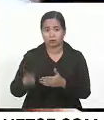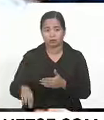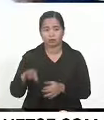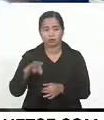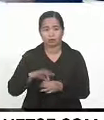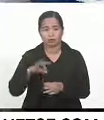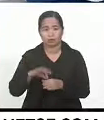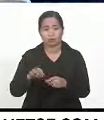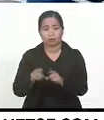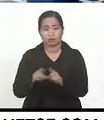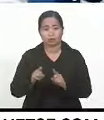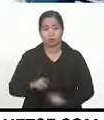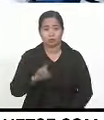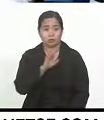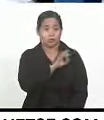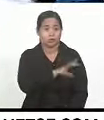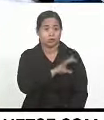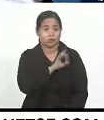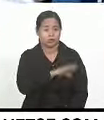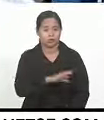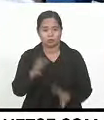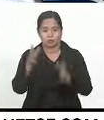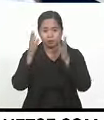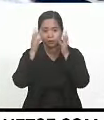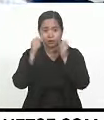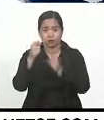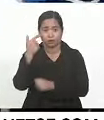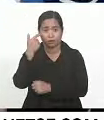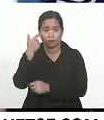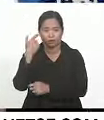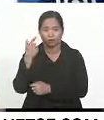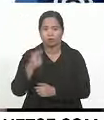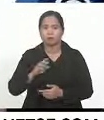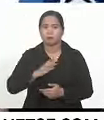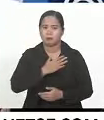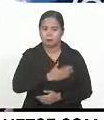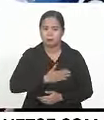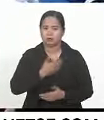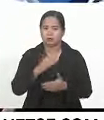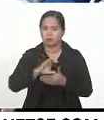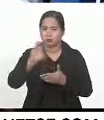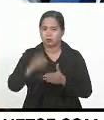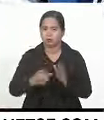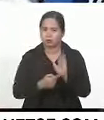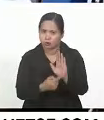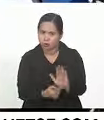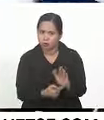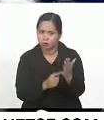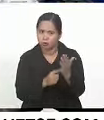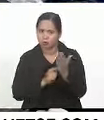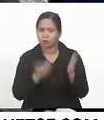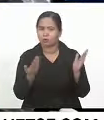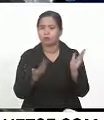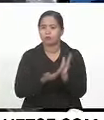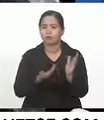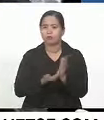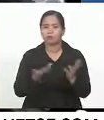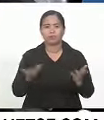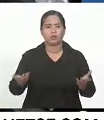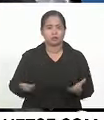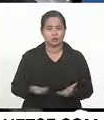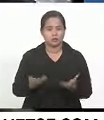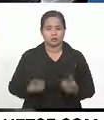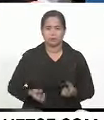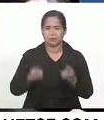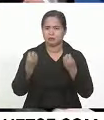Nanawagan din si Chilean President Gabriel Boric para sa total transparency ng resulta ng boto. Anya, sa dami